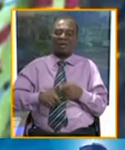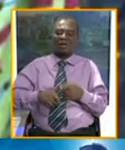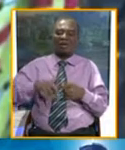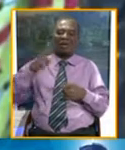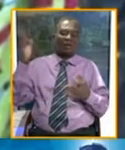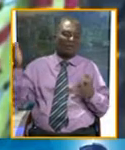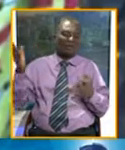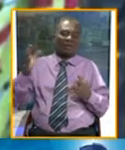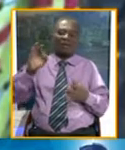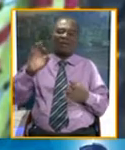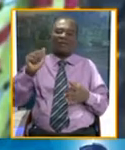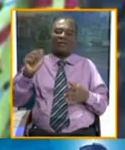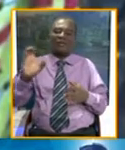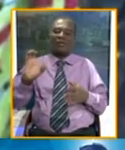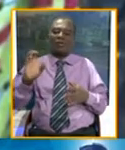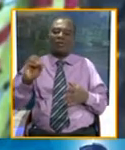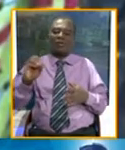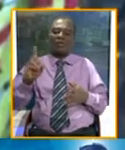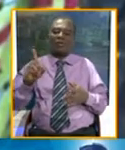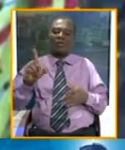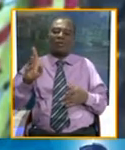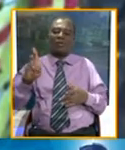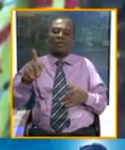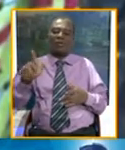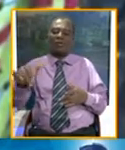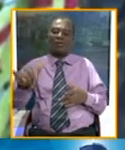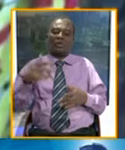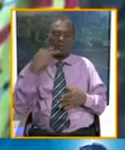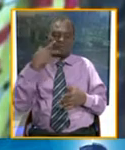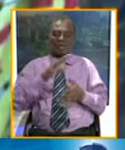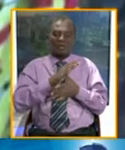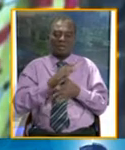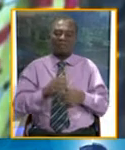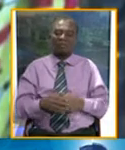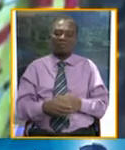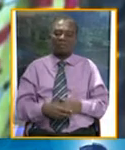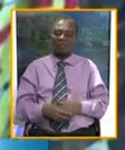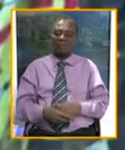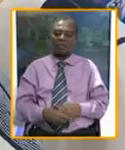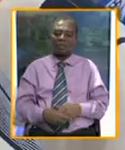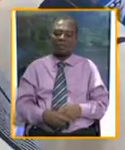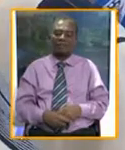des rois et chefs traditionnels de Côte d'Ivoire. Le point, Walter Amadou.